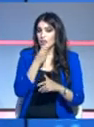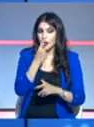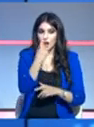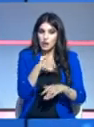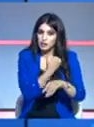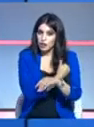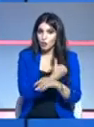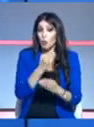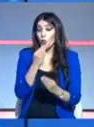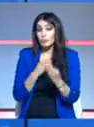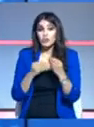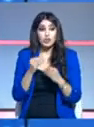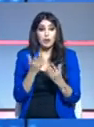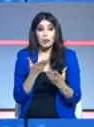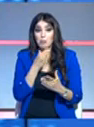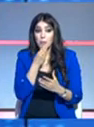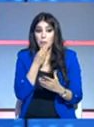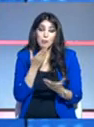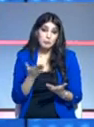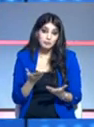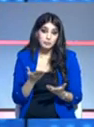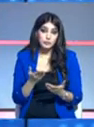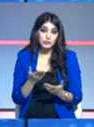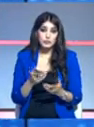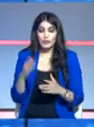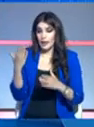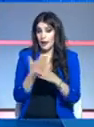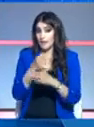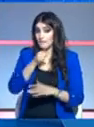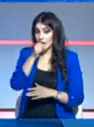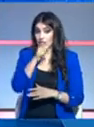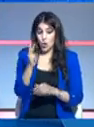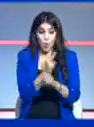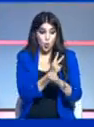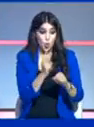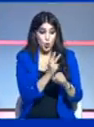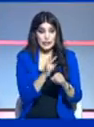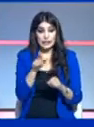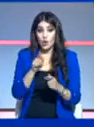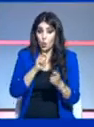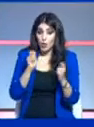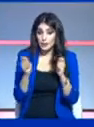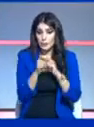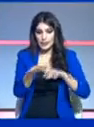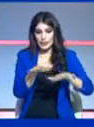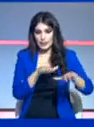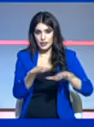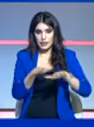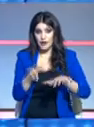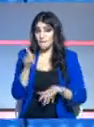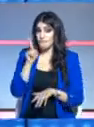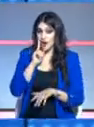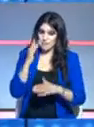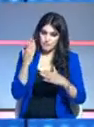خذيته ماهوش هو بالكل عائق. نحن ربما خطورة الوضع تستدعي تغيير. نحن كما قلت لك الفرق المتنقلة